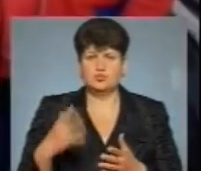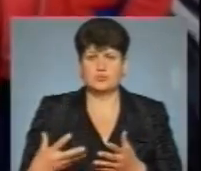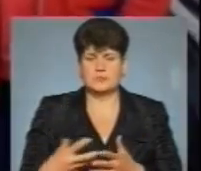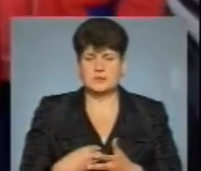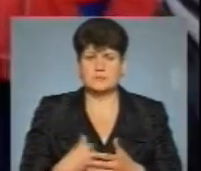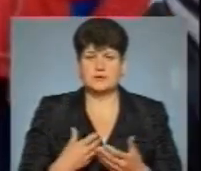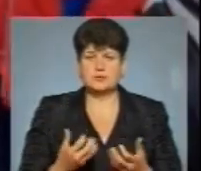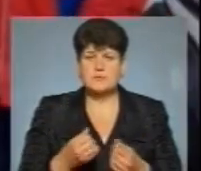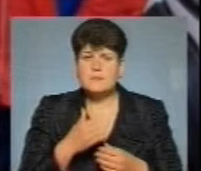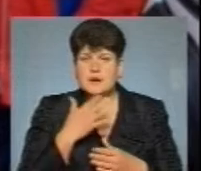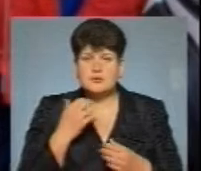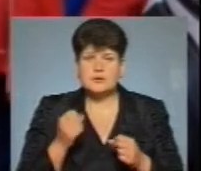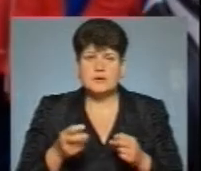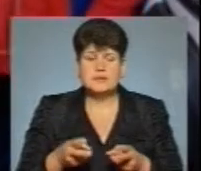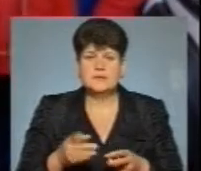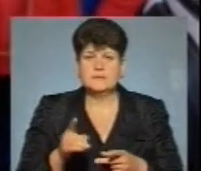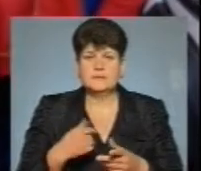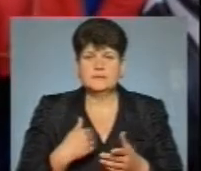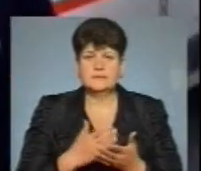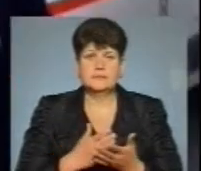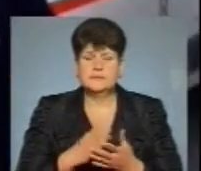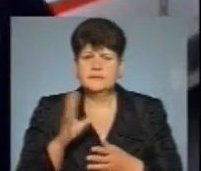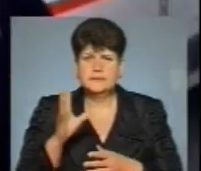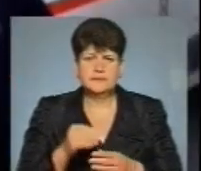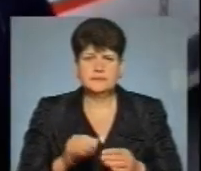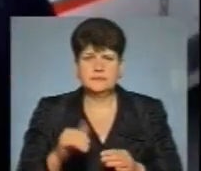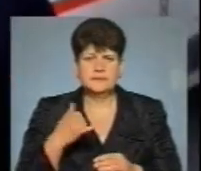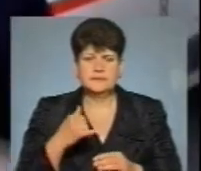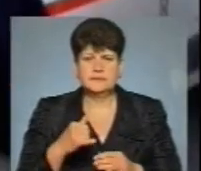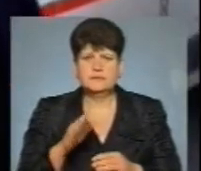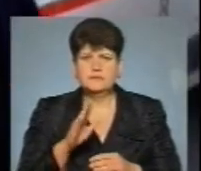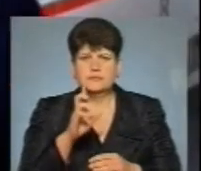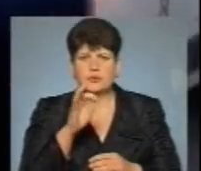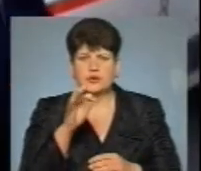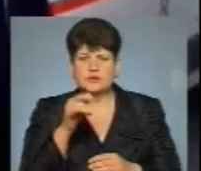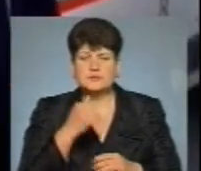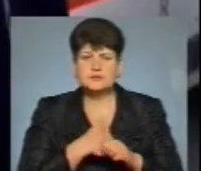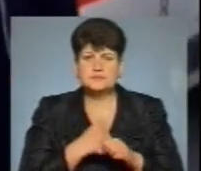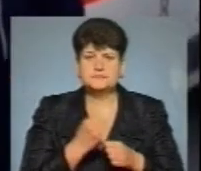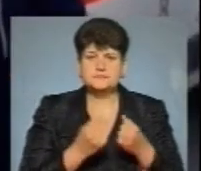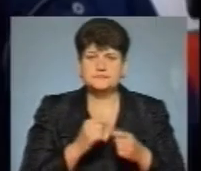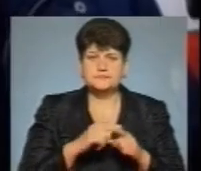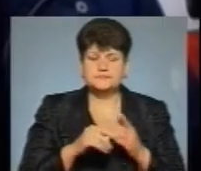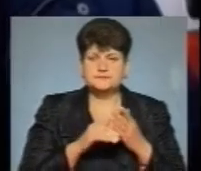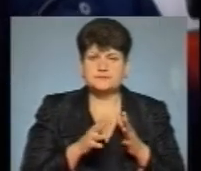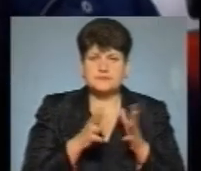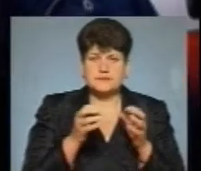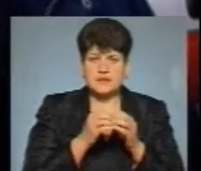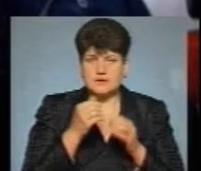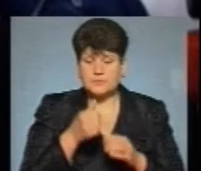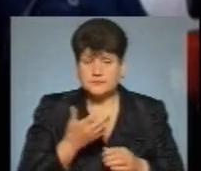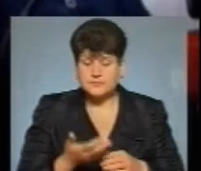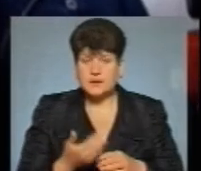отримуємо багато ризиків, тому що ми обслуговуємо всі виклики. Василь Богів працює водієм швидкої більше 10 років. Зараз в місяць